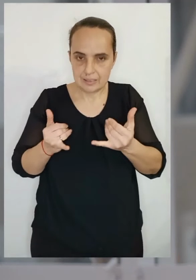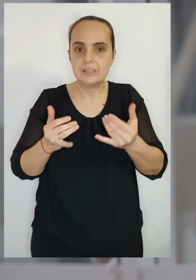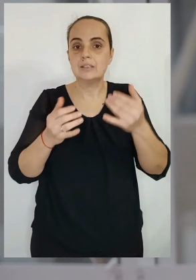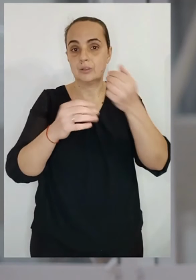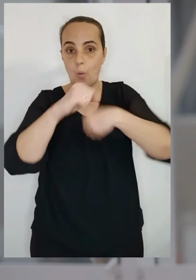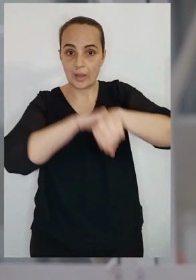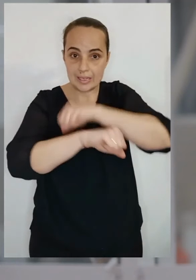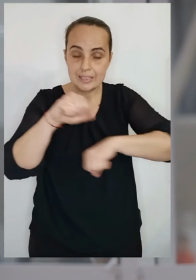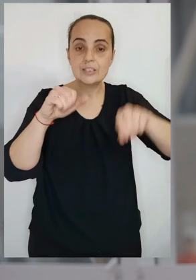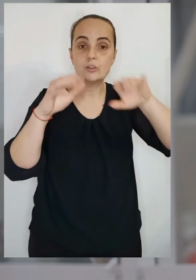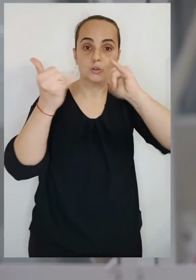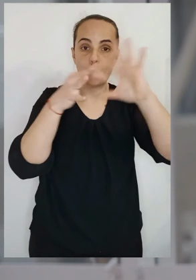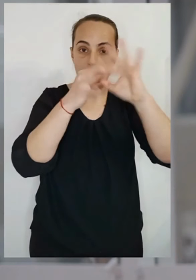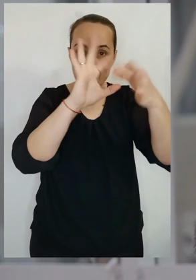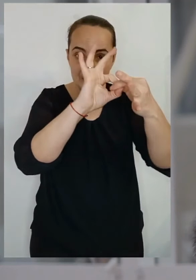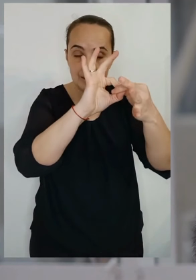Jeux Olympiques